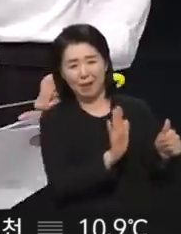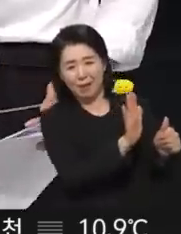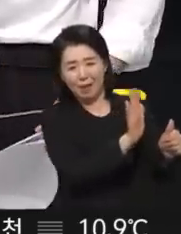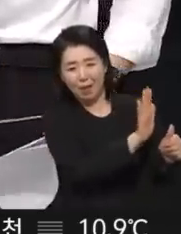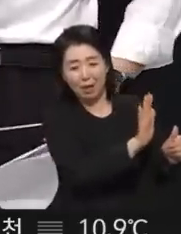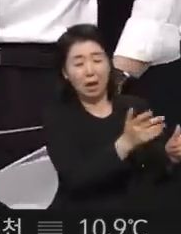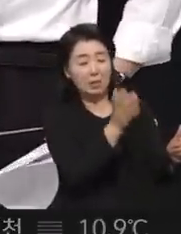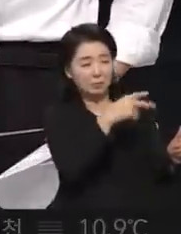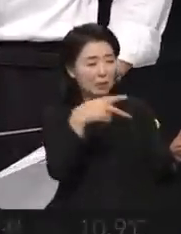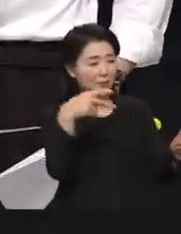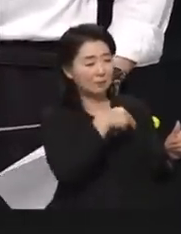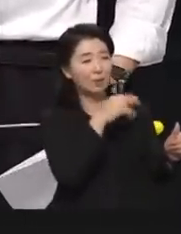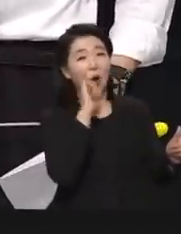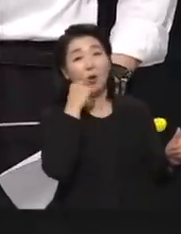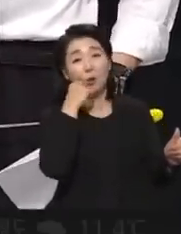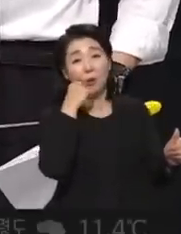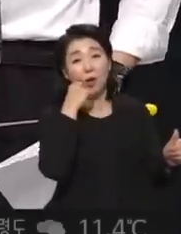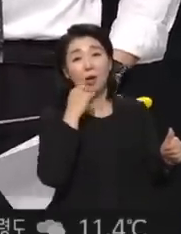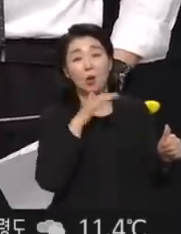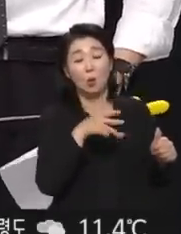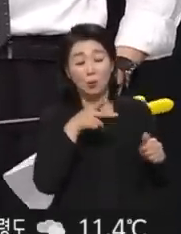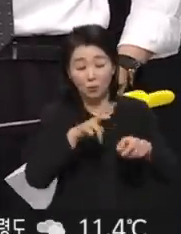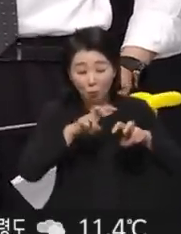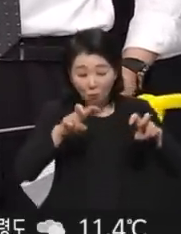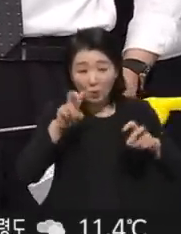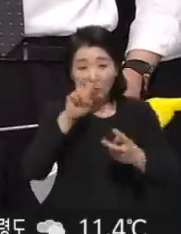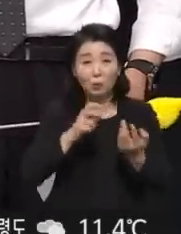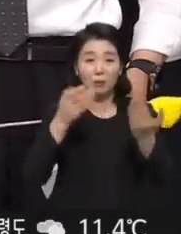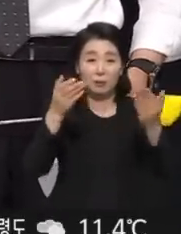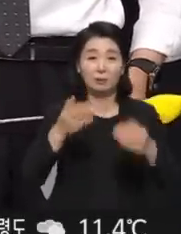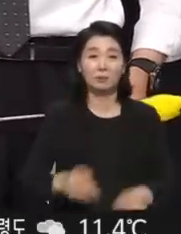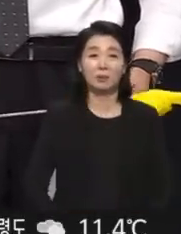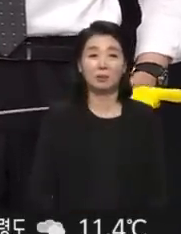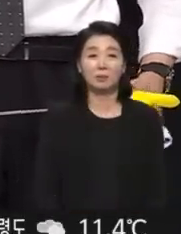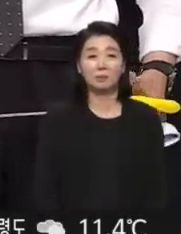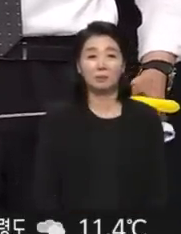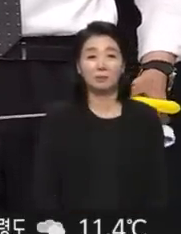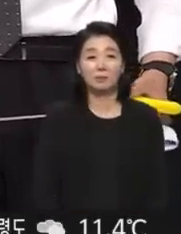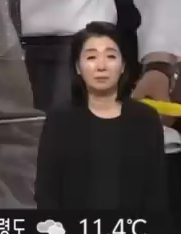애써도 잘 안 되는 형국인데요. 오늘 줌이나마지는 노래로 정리하겠습니다.